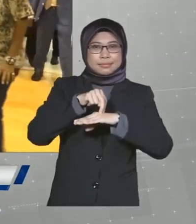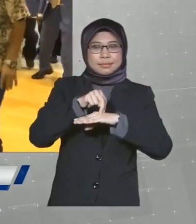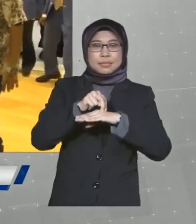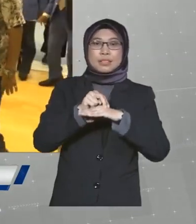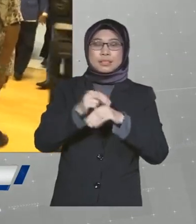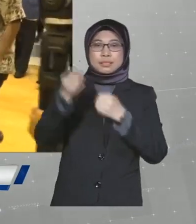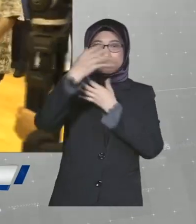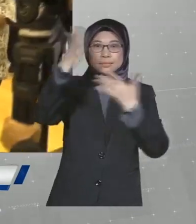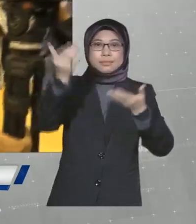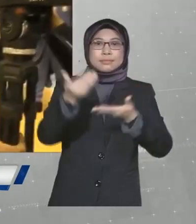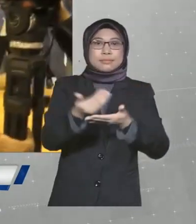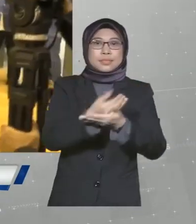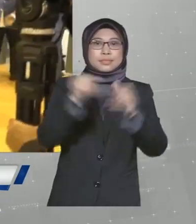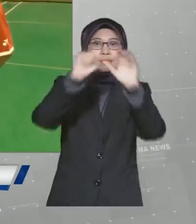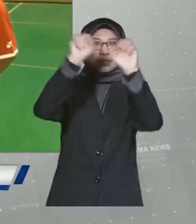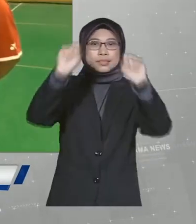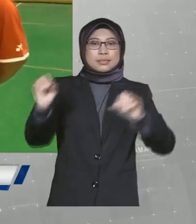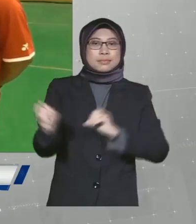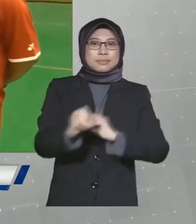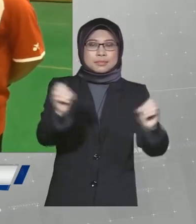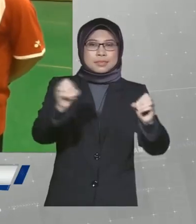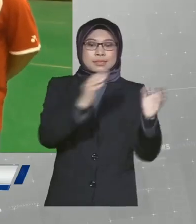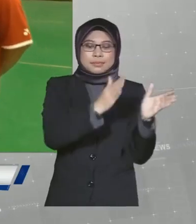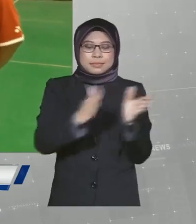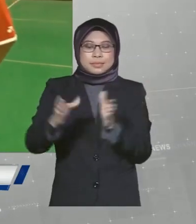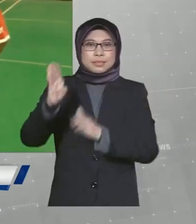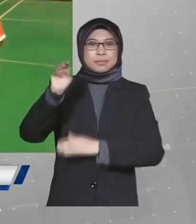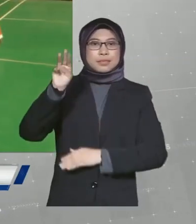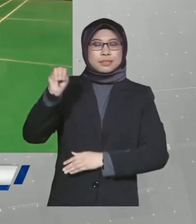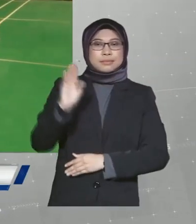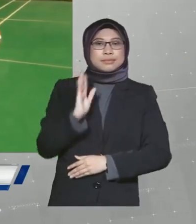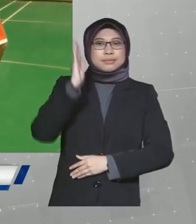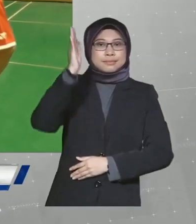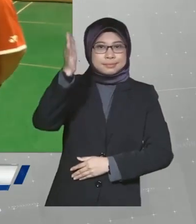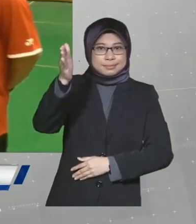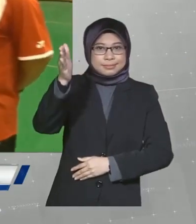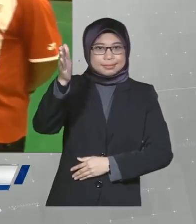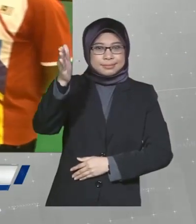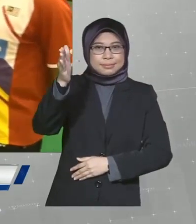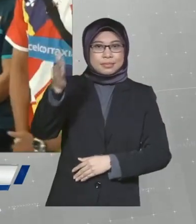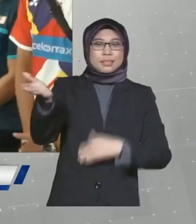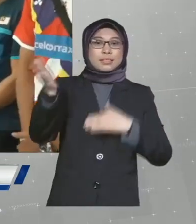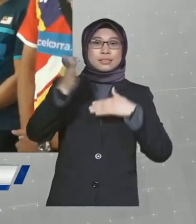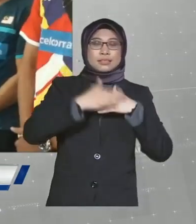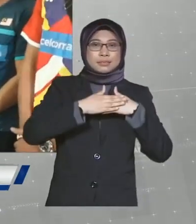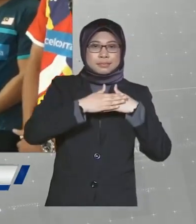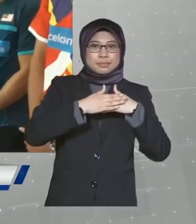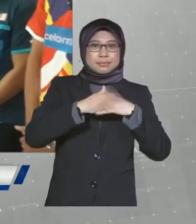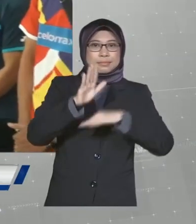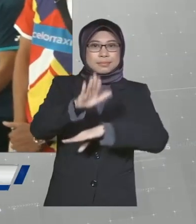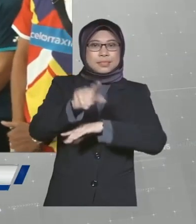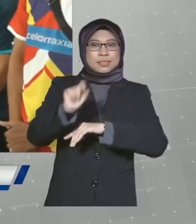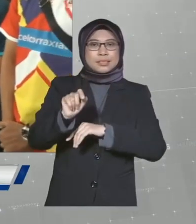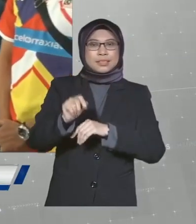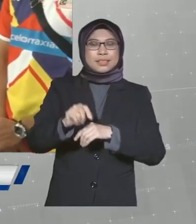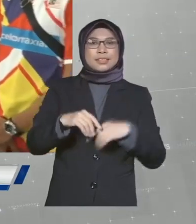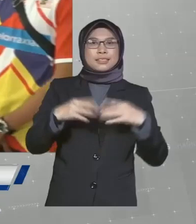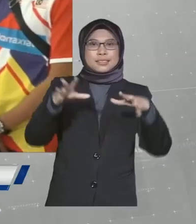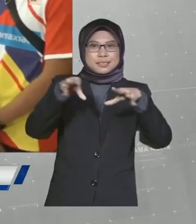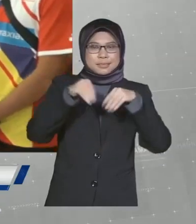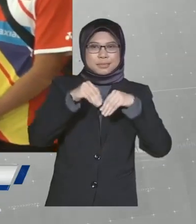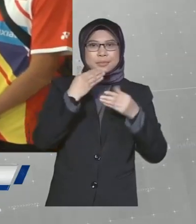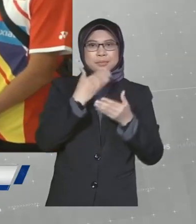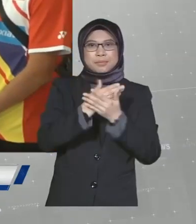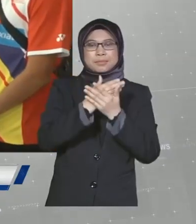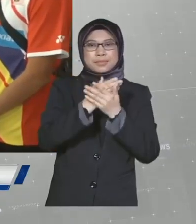diberikan info terkini mengenai sistem operasi dan perancangan BAM untuk masa depan. Ketibaan beliau petang tadi disambut barisan kepimpinan